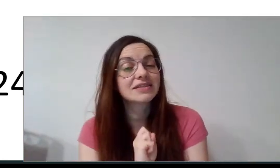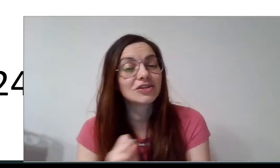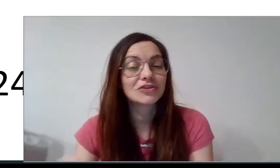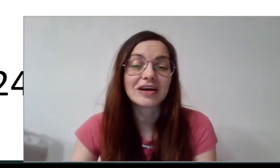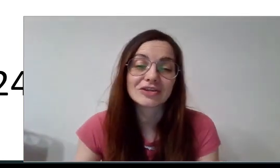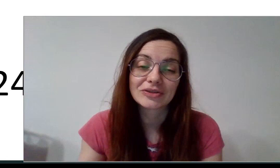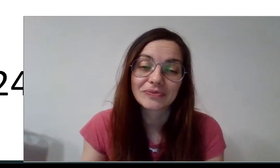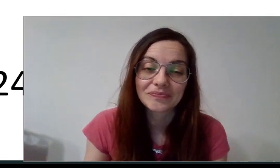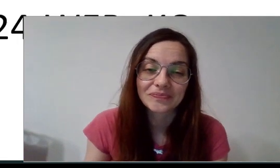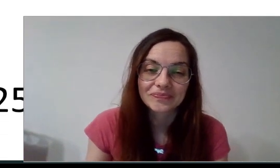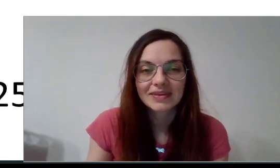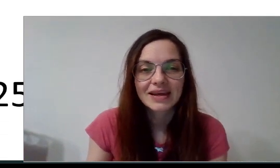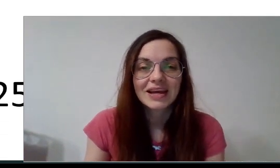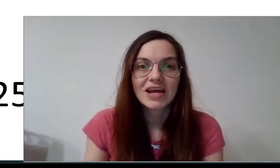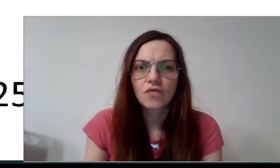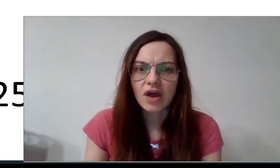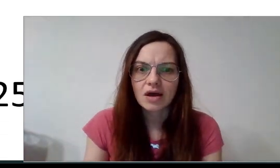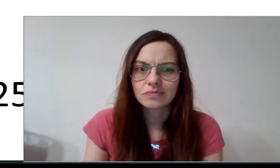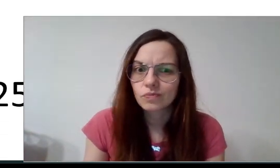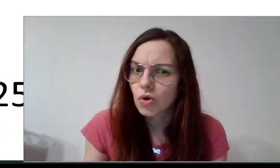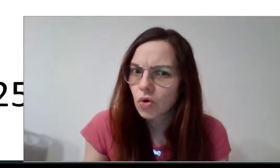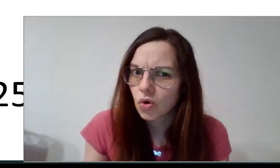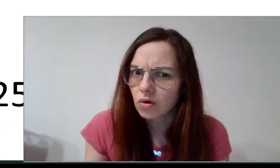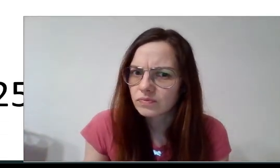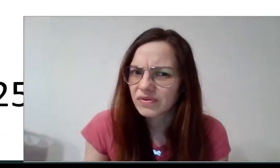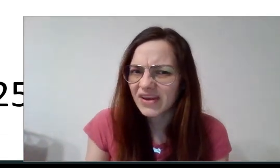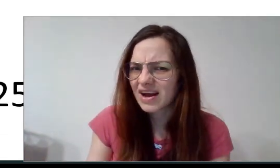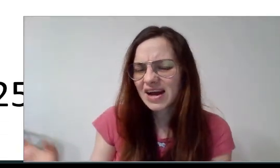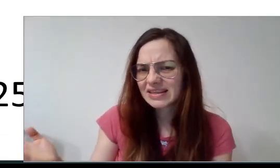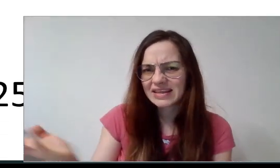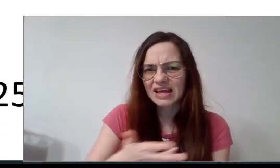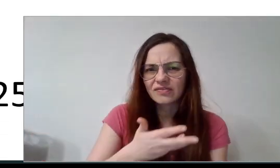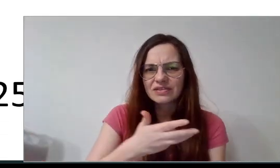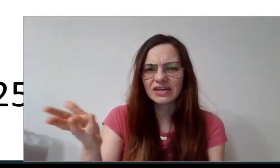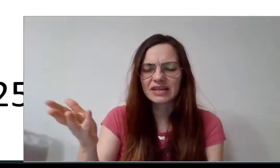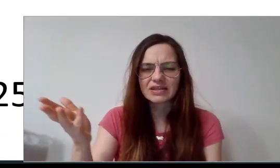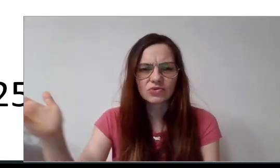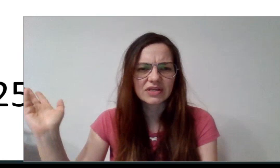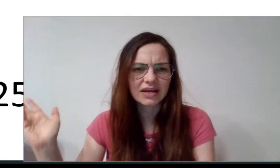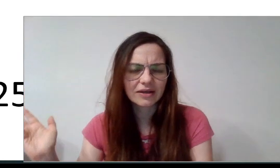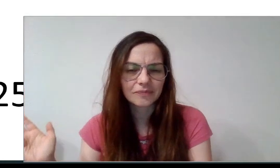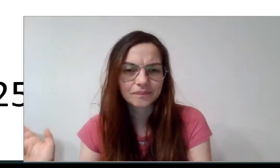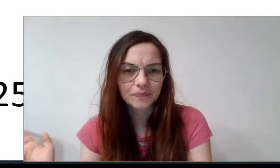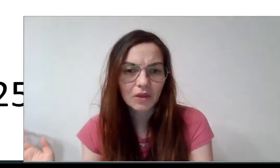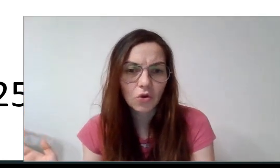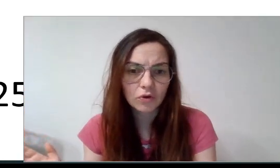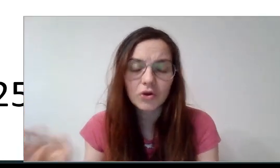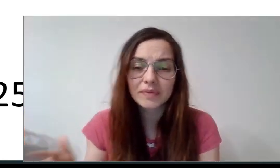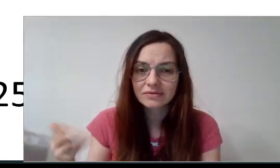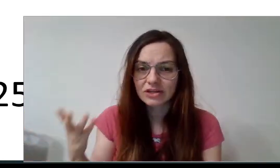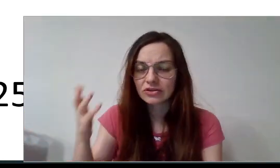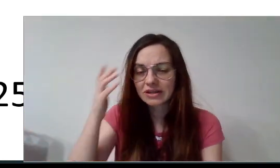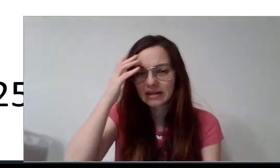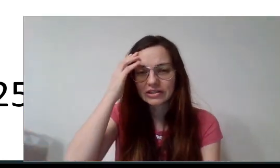Wichtiges, nešto važno. Wer? Ko? Wer hat etwas Wichtiges zu sagen? Ko